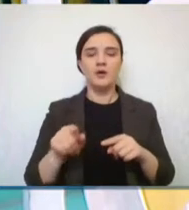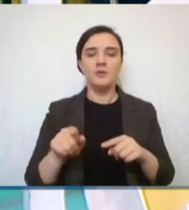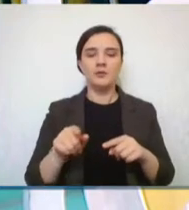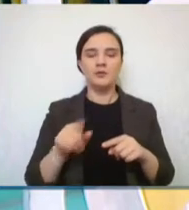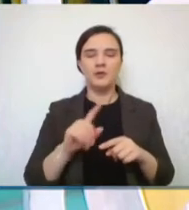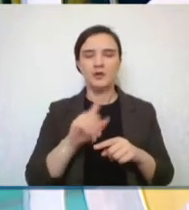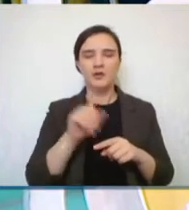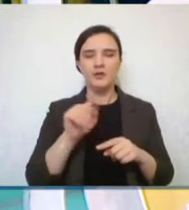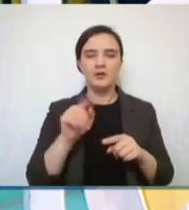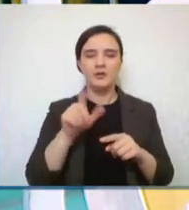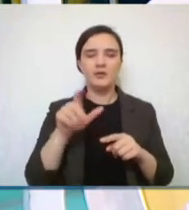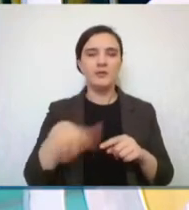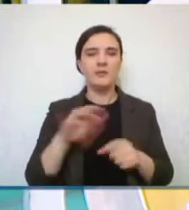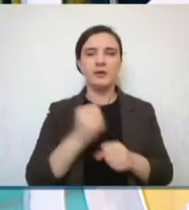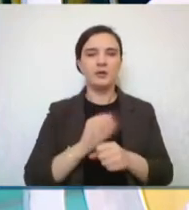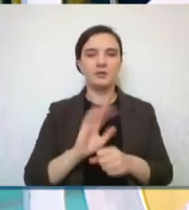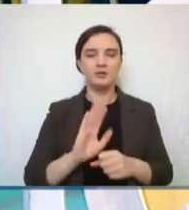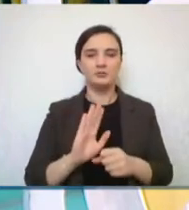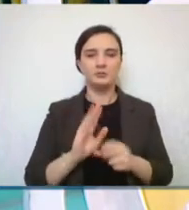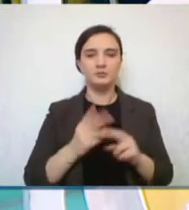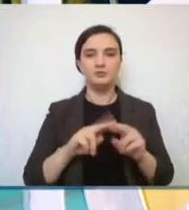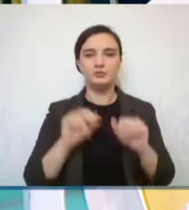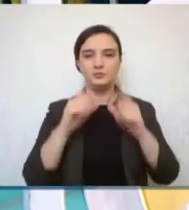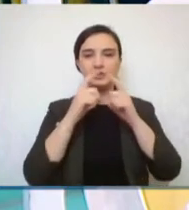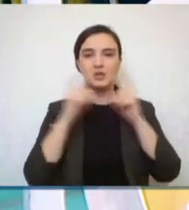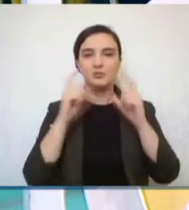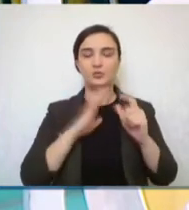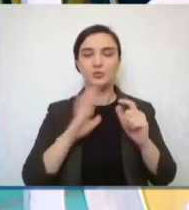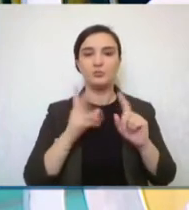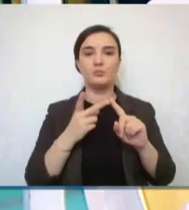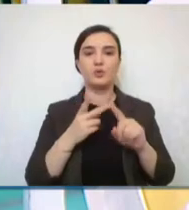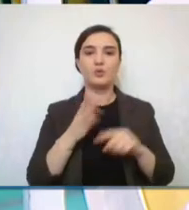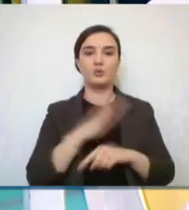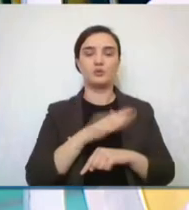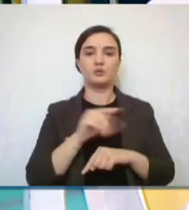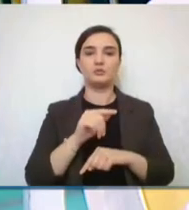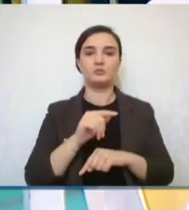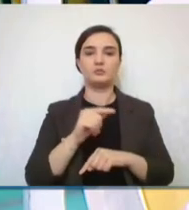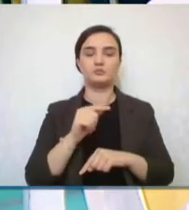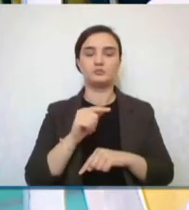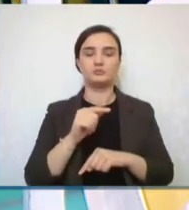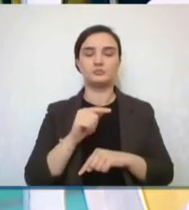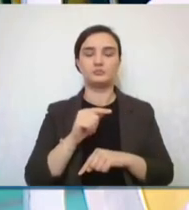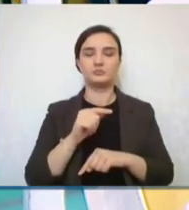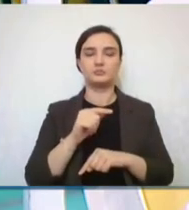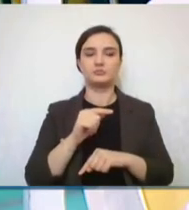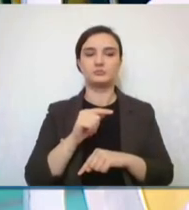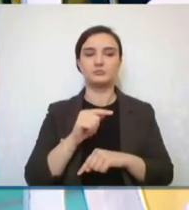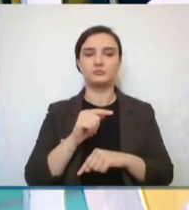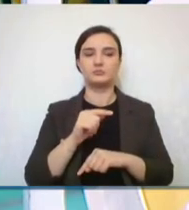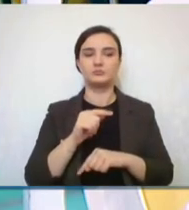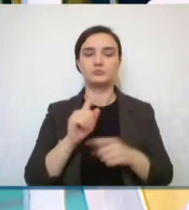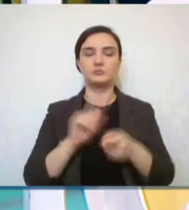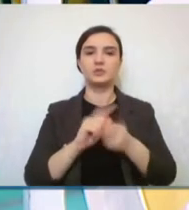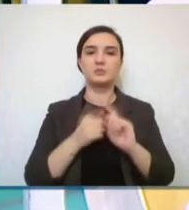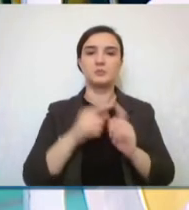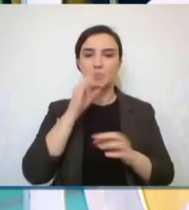ადამიანები არ აკეთებენ. თუმცა შეიძლება და მეორე იმაზე თამაში არაშიშზე, არამედ პასუხისგებლობას.